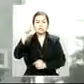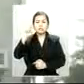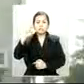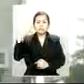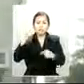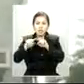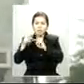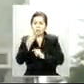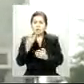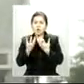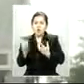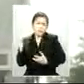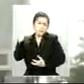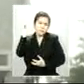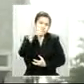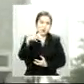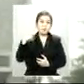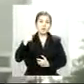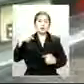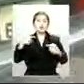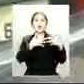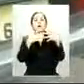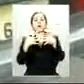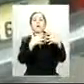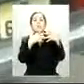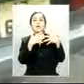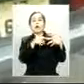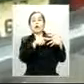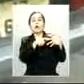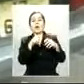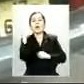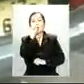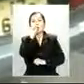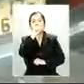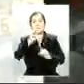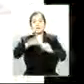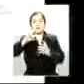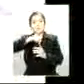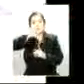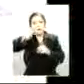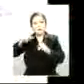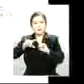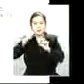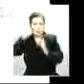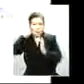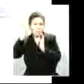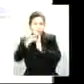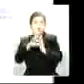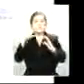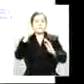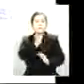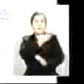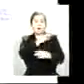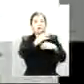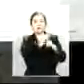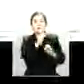ร์ตของเอคอนศิลปินแร็ปอเมริกันชื่อดังที่เป็นหนึ่งในผู้ร่วมร้องเพลงนี้กลุ่มผู้ไม่พอใจยังเข้าไปแสดงความคิดเห็นในเว็